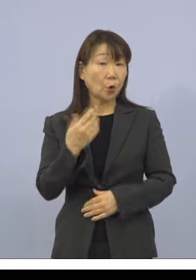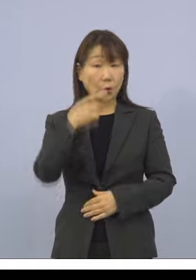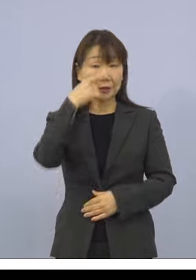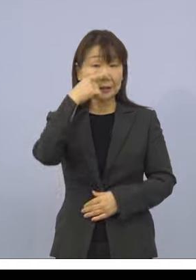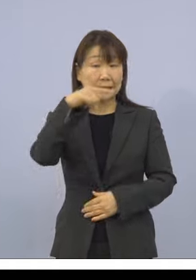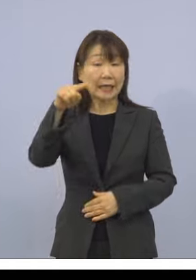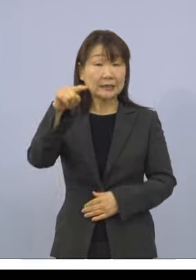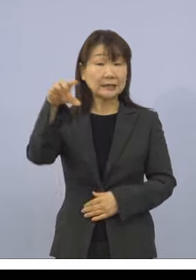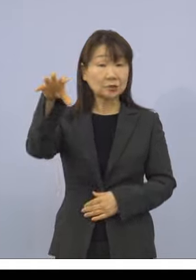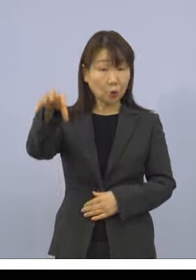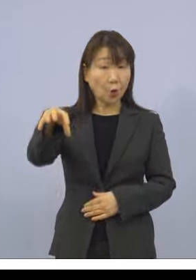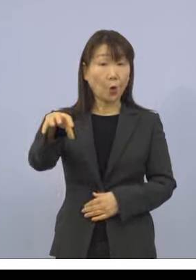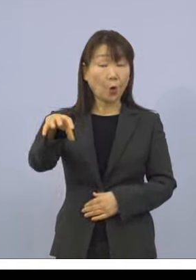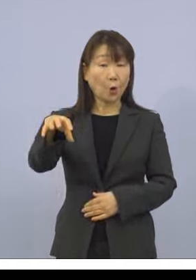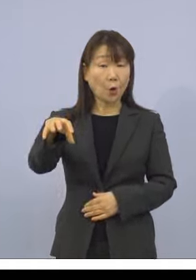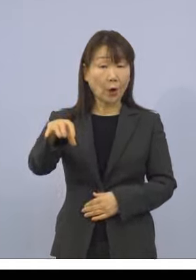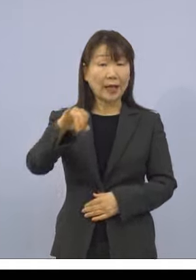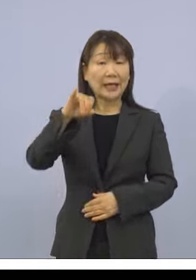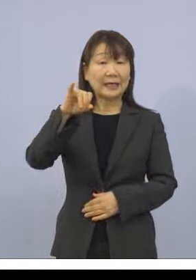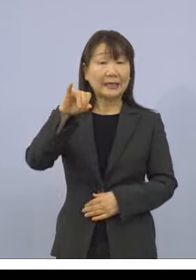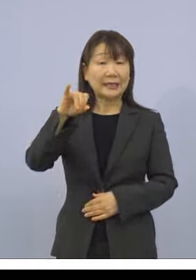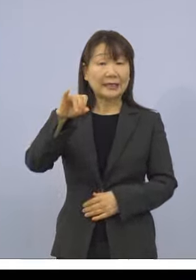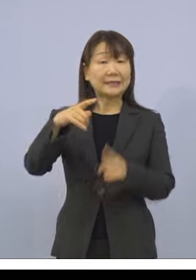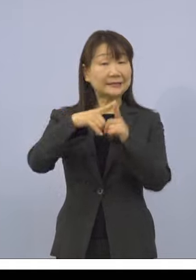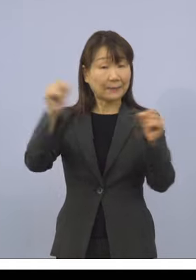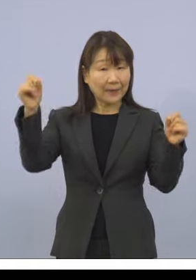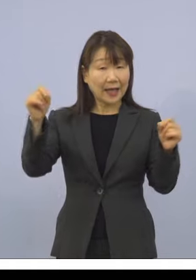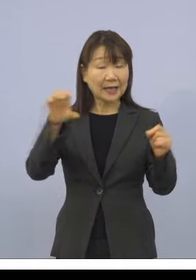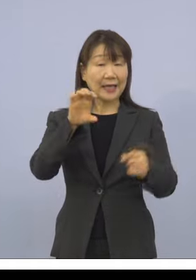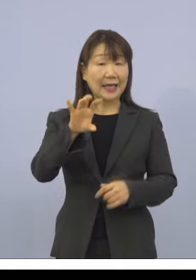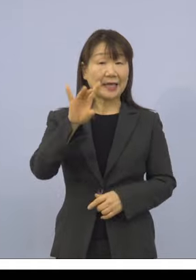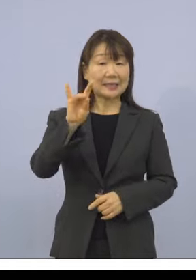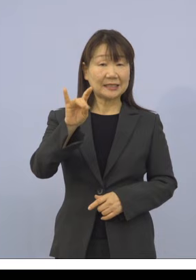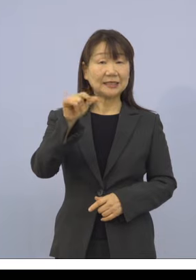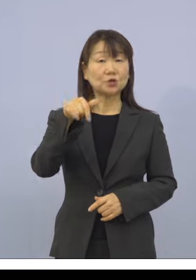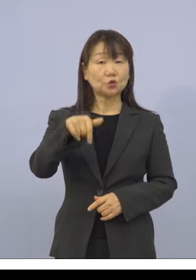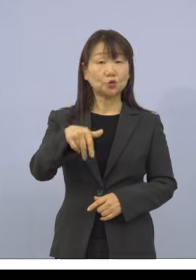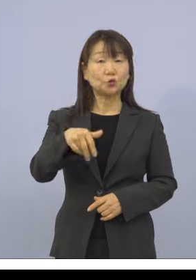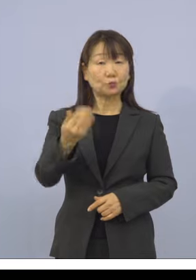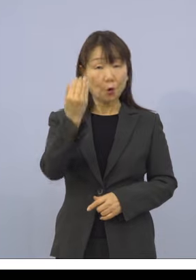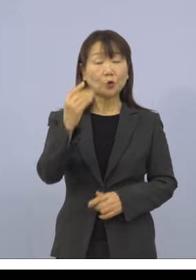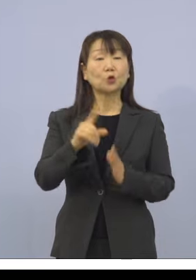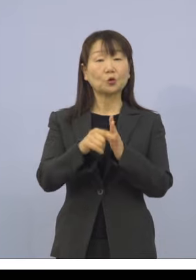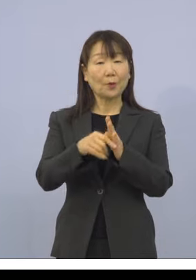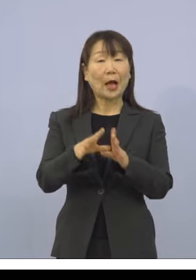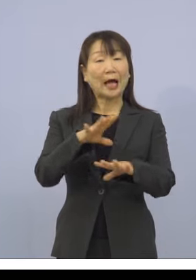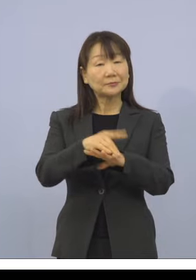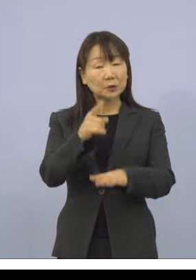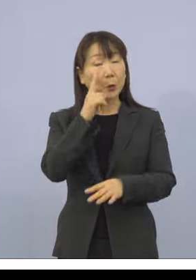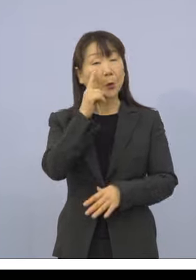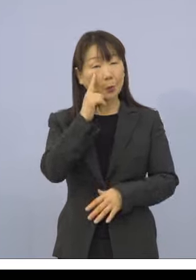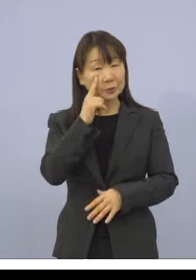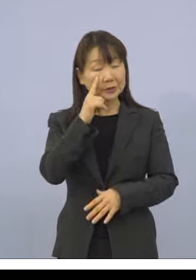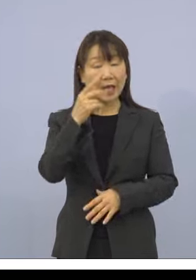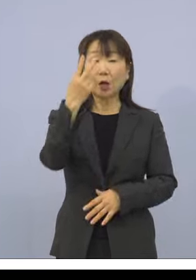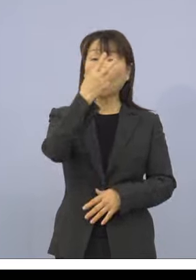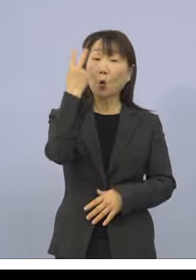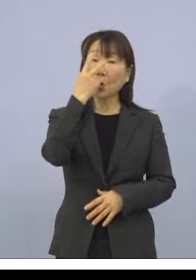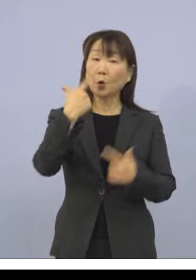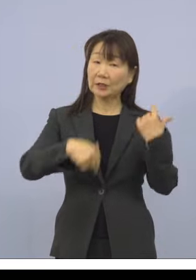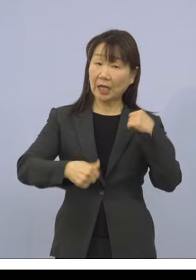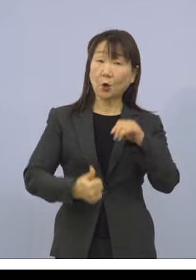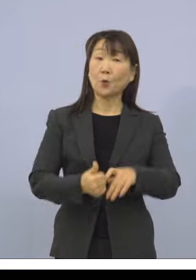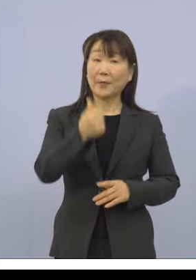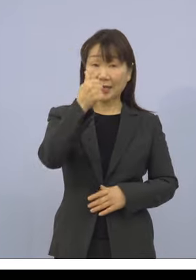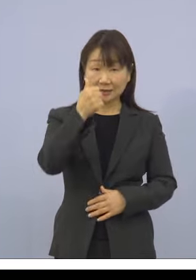ジャパンエキスポへの参加でも初の試みでありますが、高校生をメインに、そ